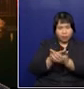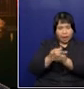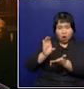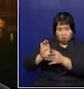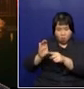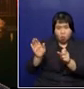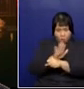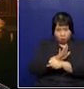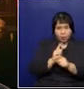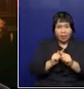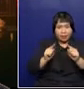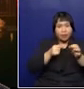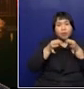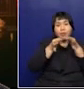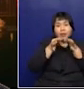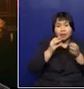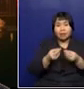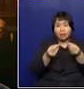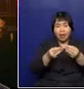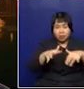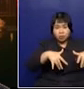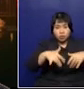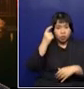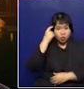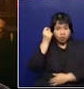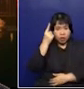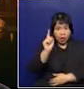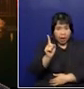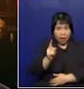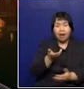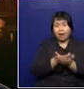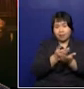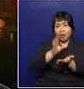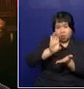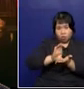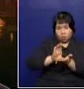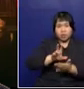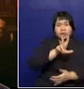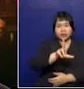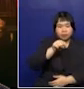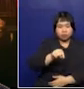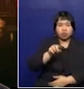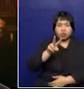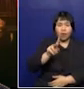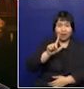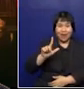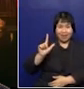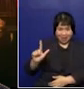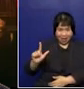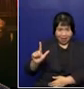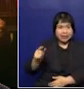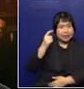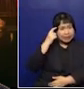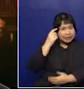มอยากชี้แจงให้พี่น้องประชาชนได้จดจำก็คือเราตั้งงบไว้ 3.2 ล้านล้านนะเรากะจะจัด